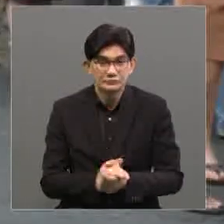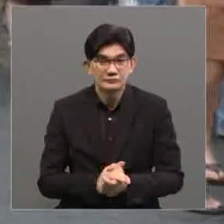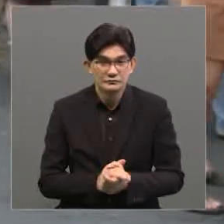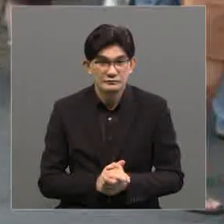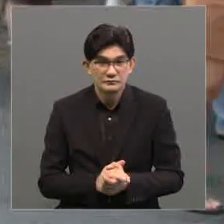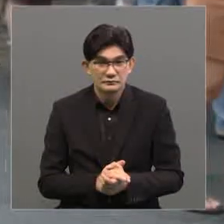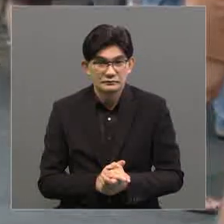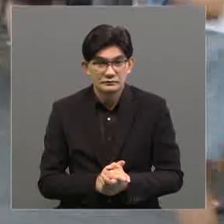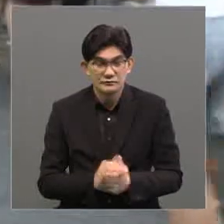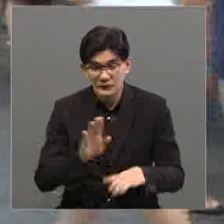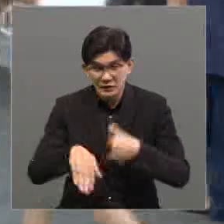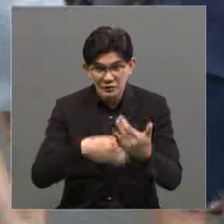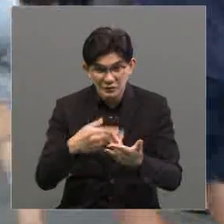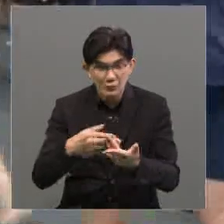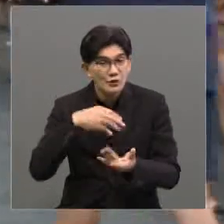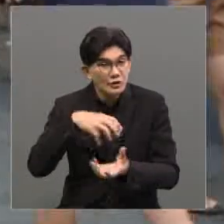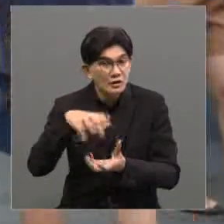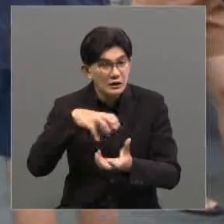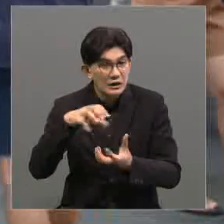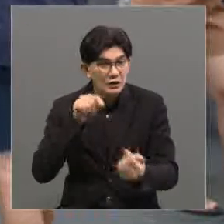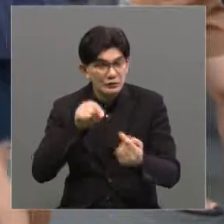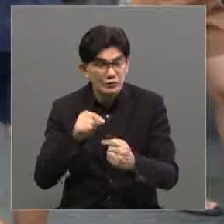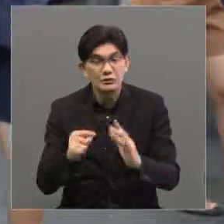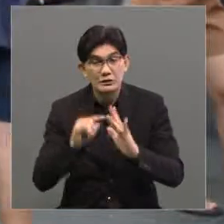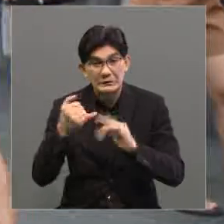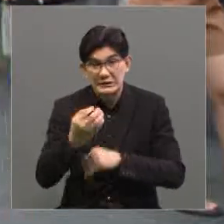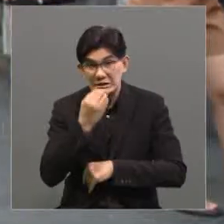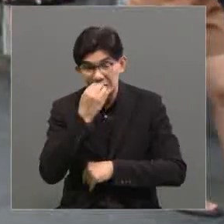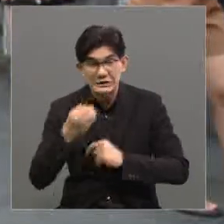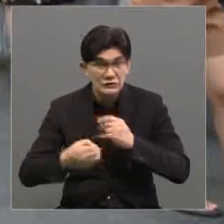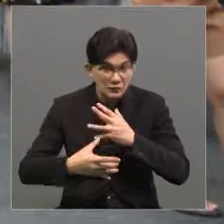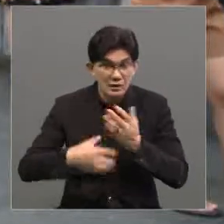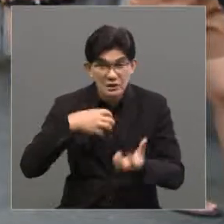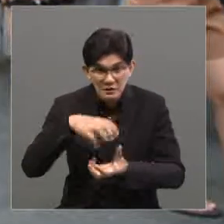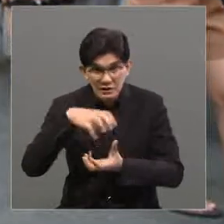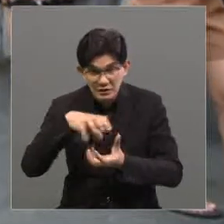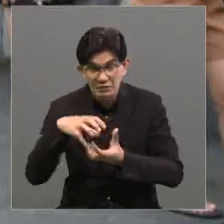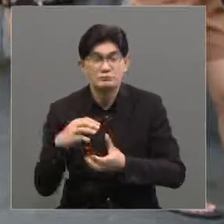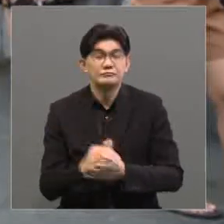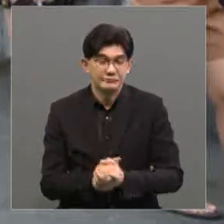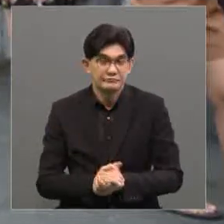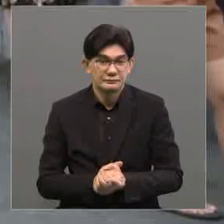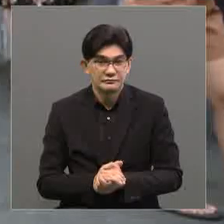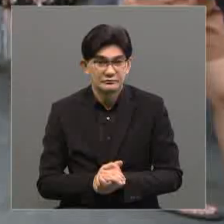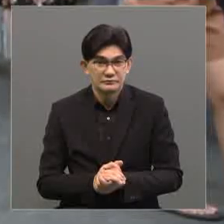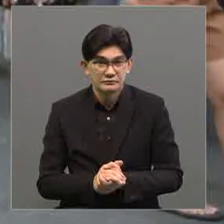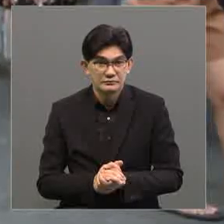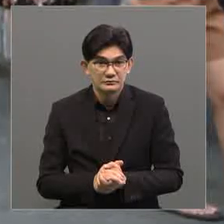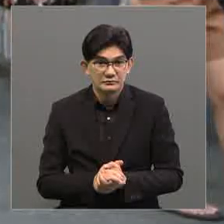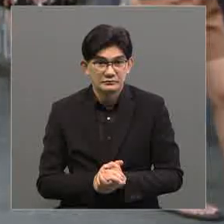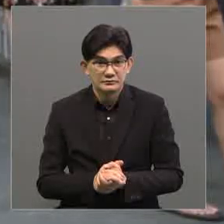ครับและทั้งหมดนี้คือบรรยากาศงานเทศกาลกินเจนะครับจากย่านเยาวราชไชน่าทาวน์กรุงเทพมหานครประเท